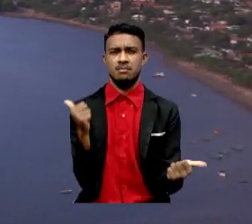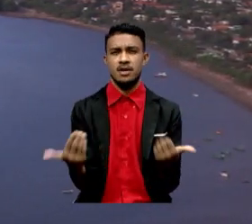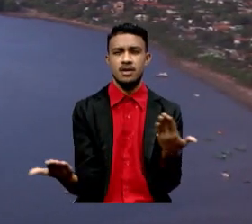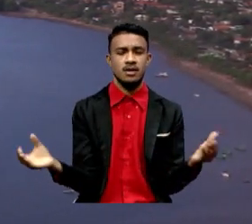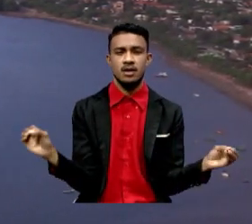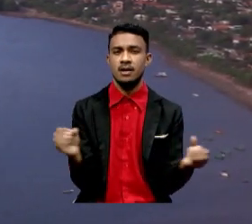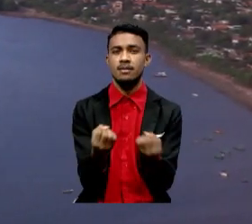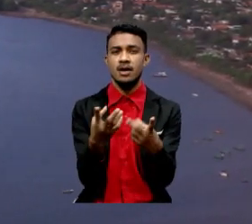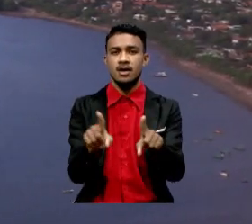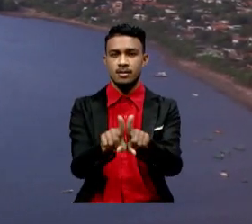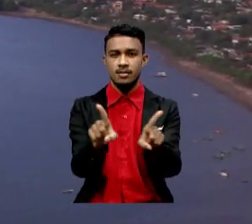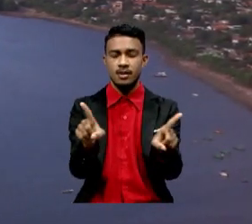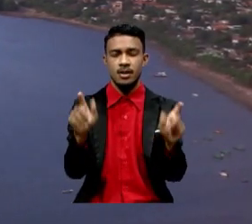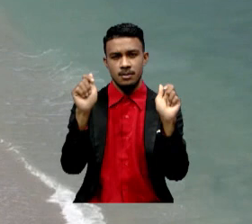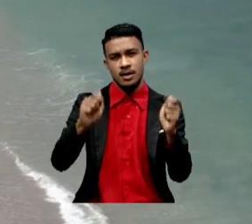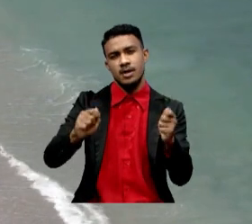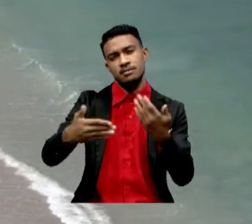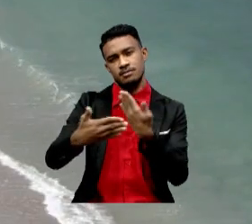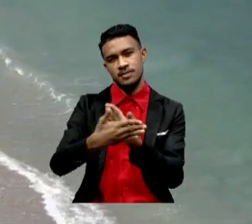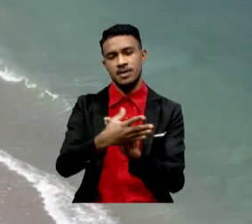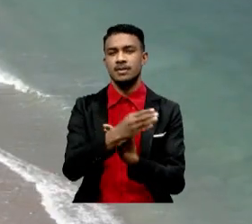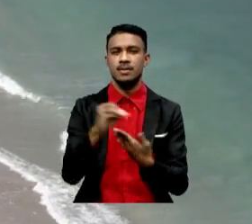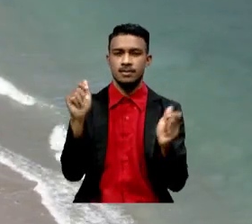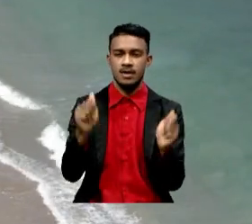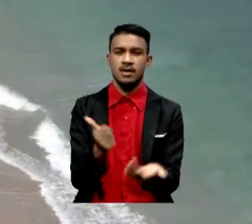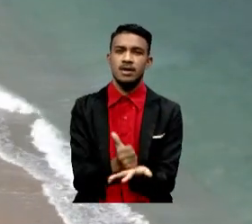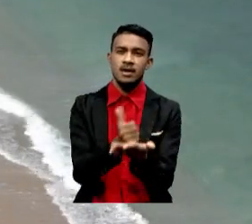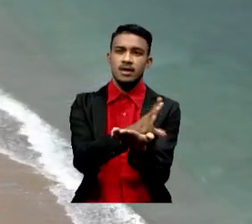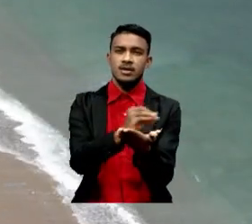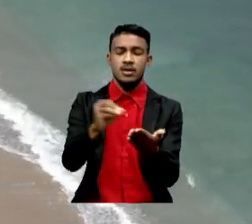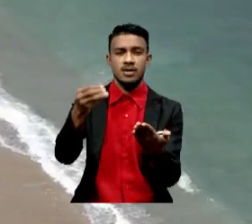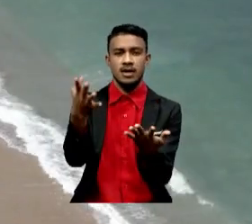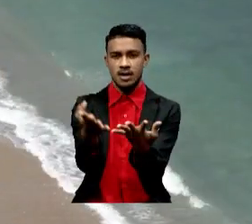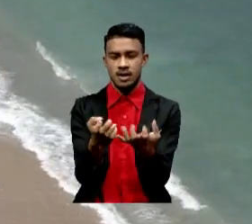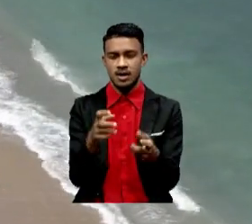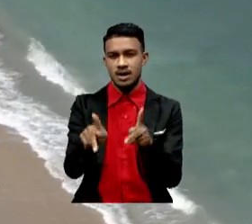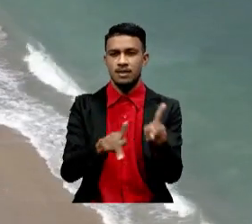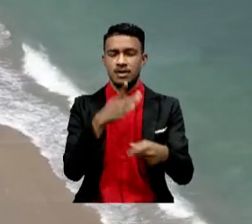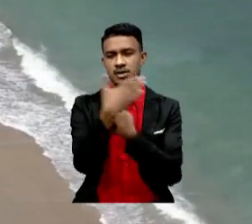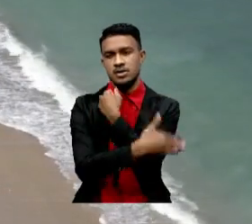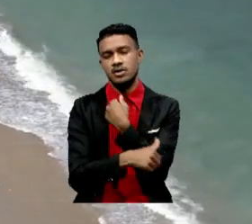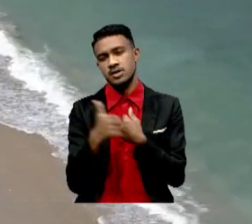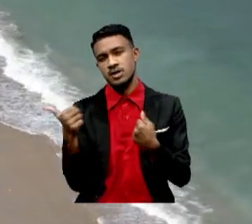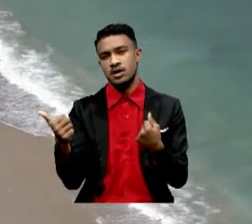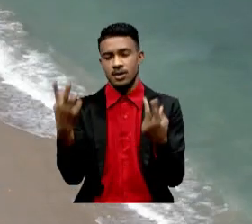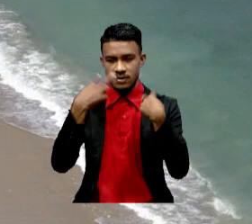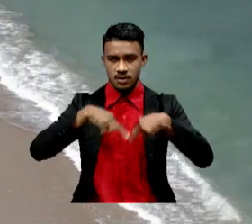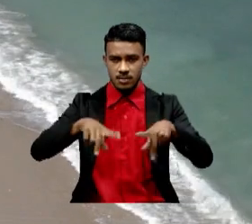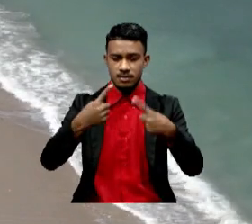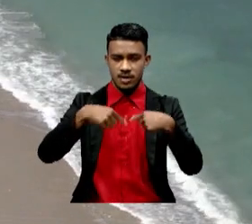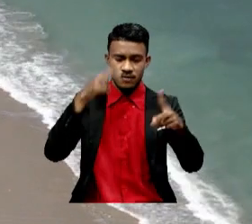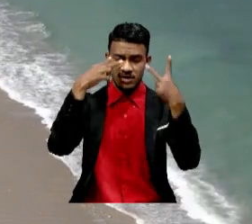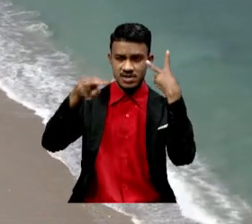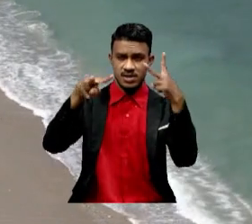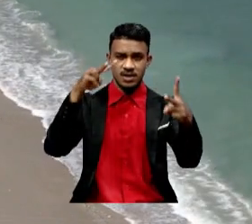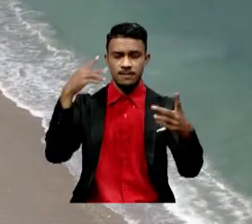liu mai be pelo menos bele atrai stranzeiro sira nebe tama iha raidane nia iha